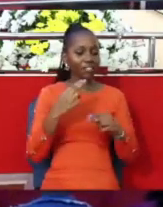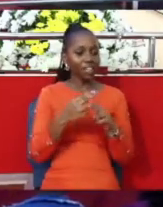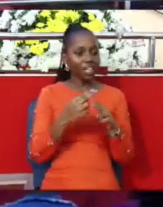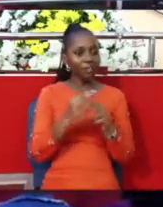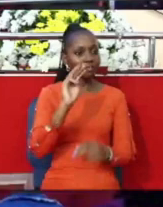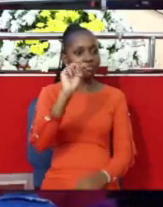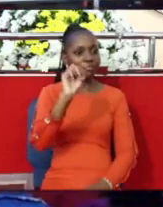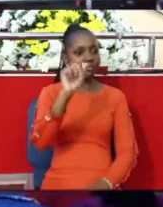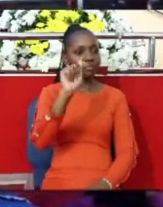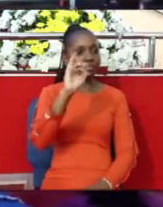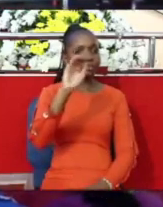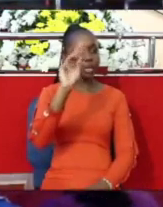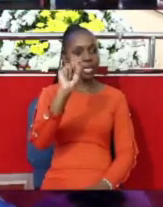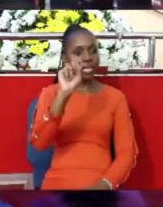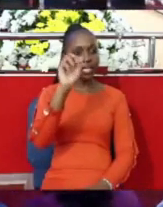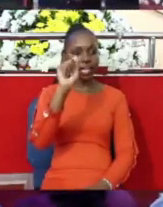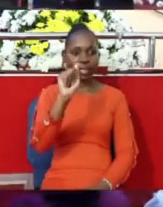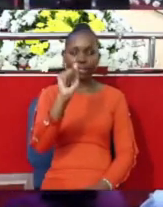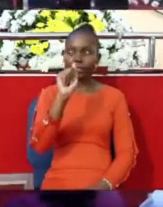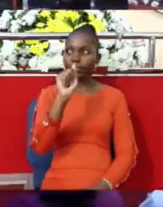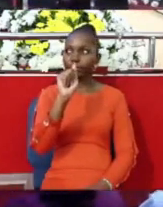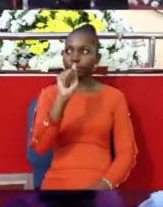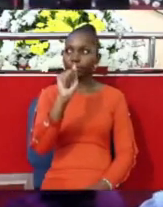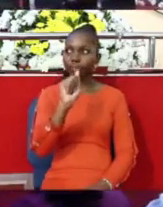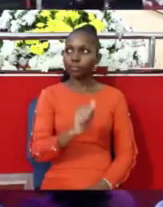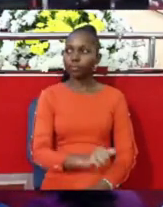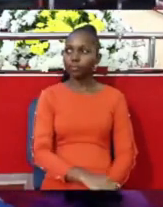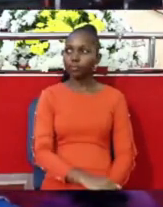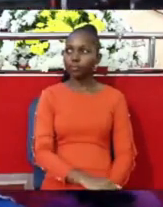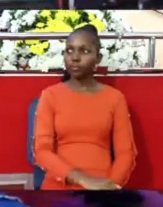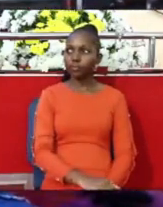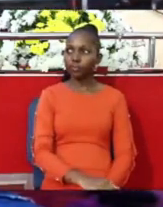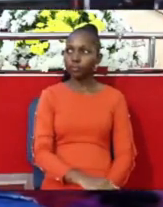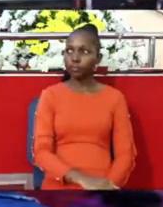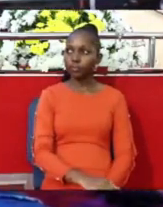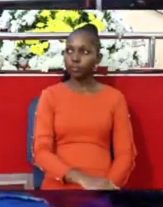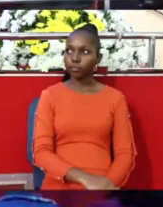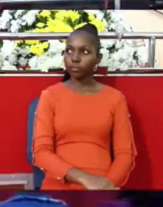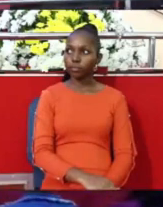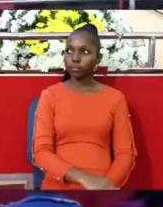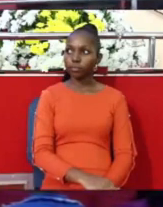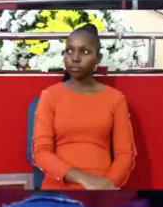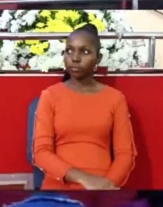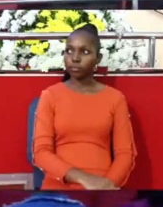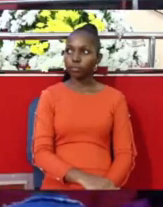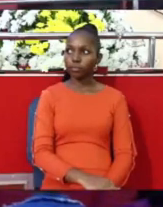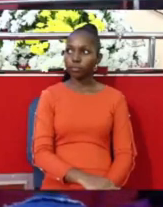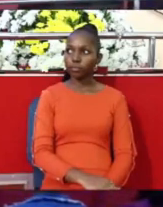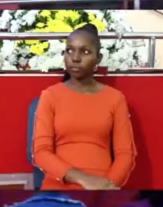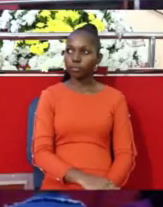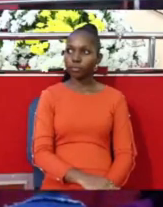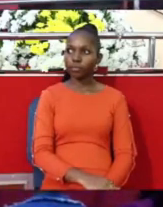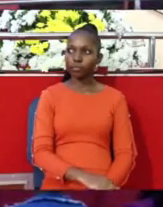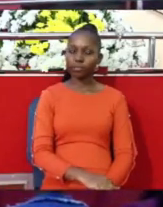now, Maina goes all over the place. Unaona basi, Maina, I think it was, I don't know what it was for, but you have Arab Maina. Tuna Arab Maina, mwana you